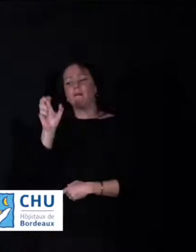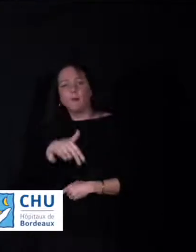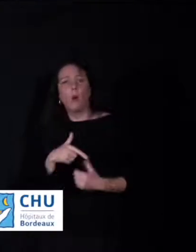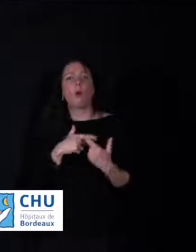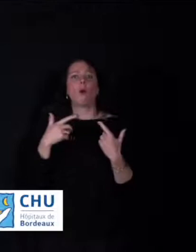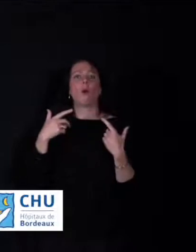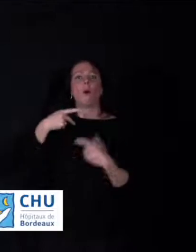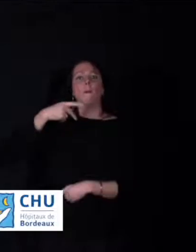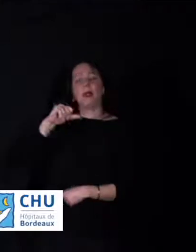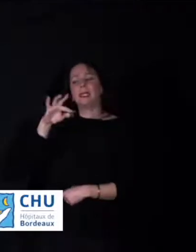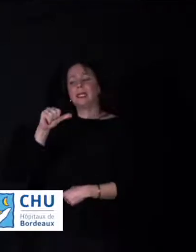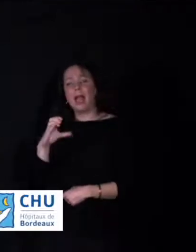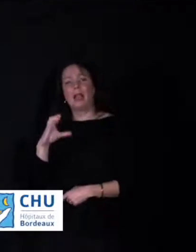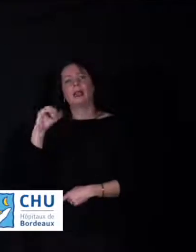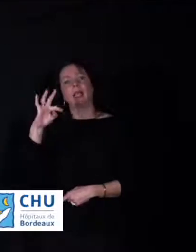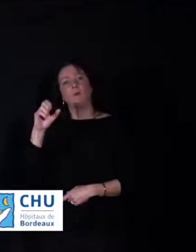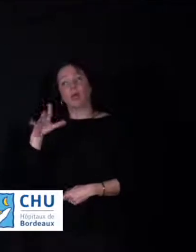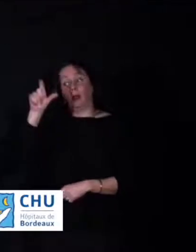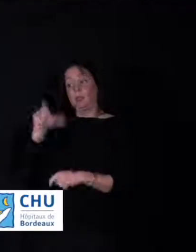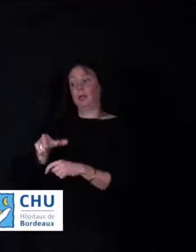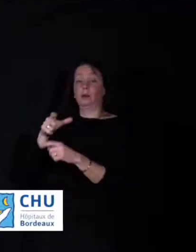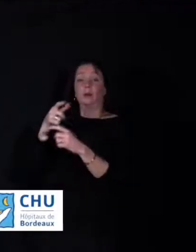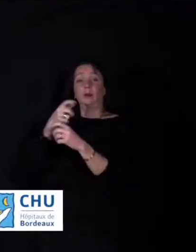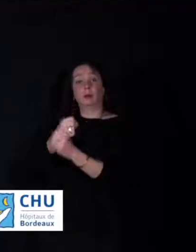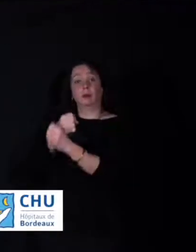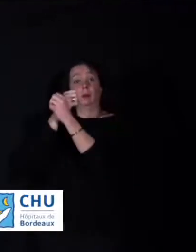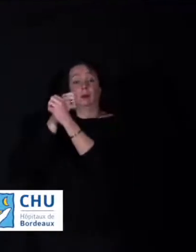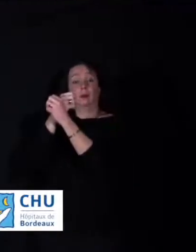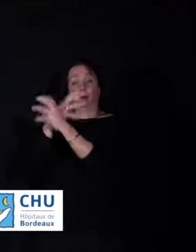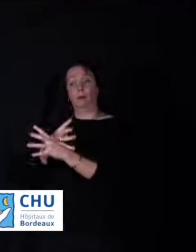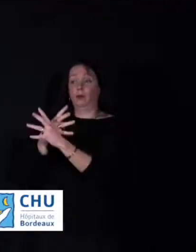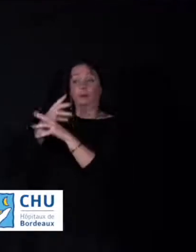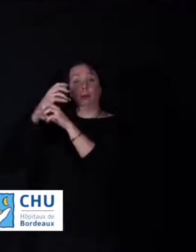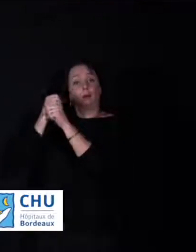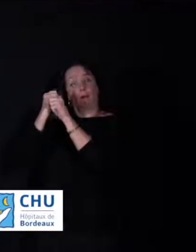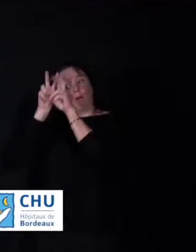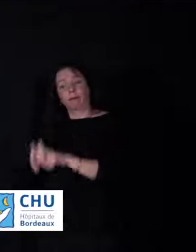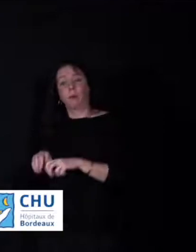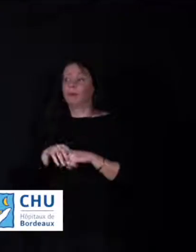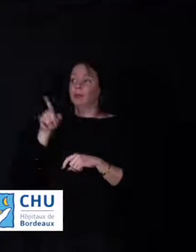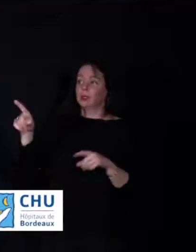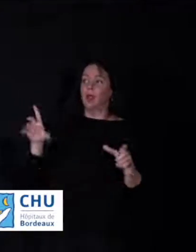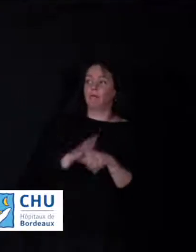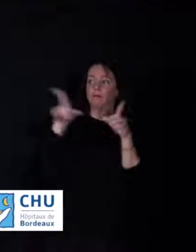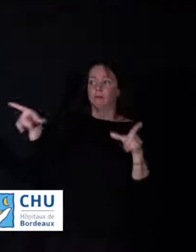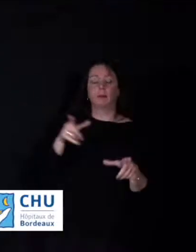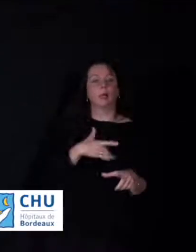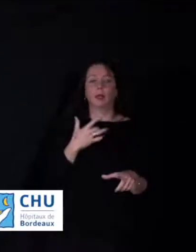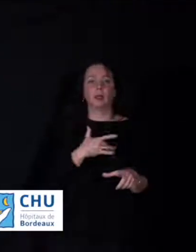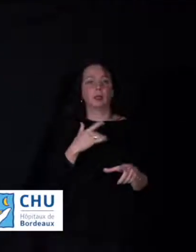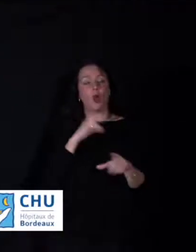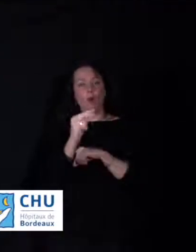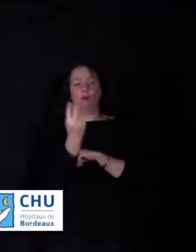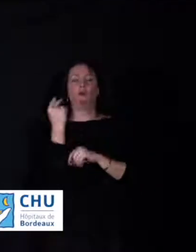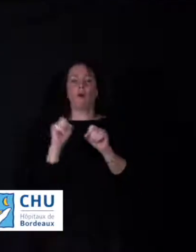également Pascal Trimoulet, notre virologue, qui m'a remis cette diapositive que je trouve très intéressante pour analyser comment